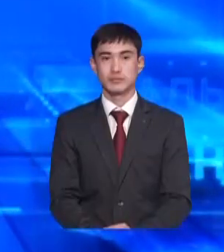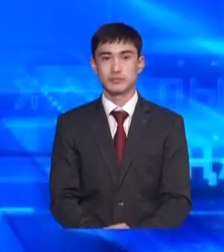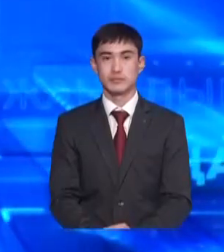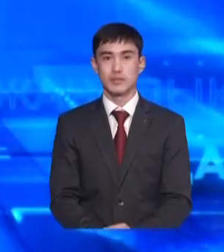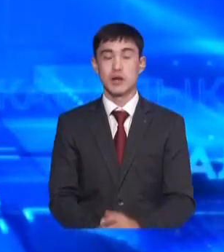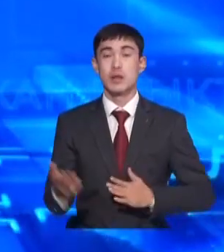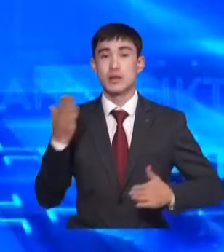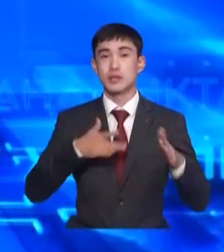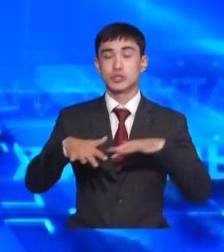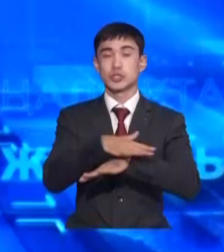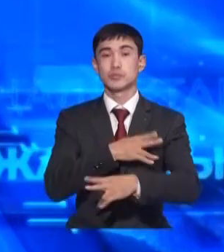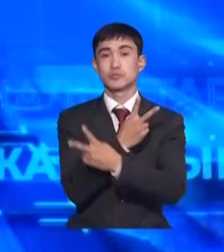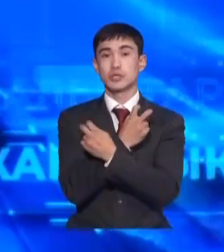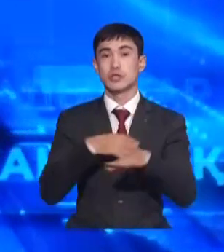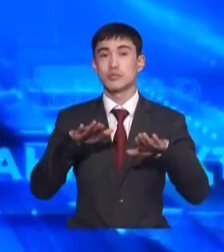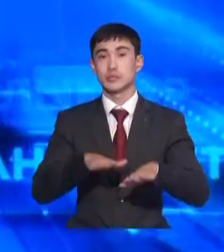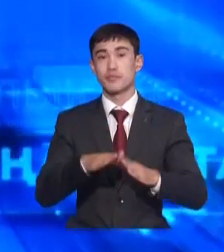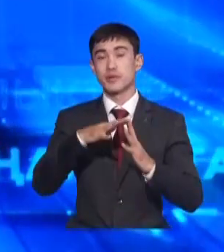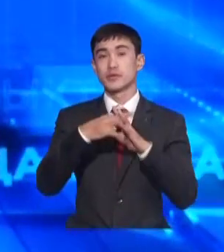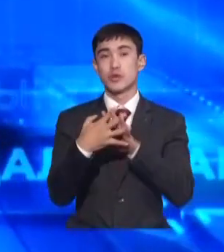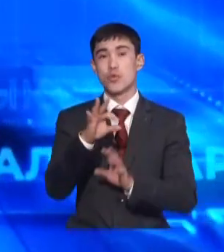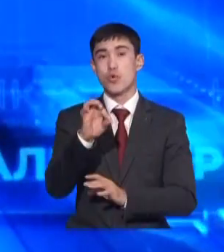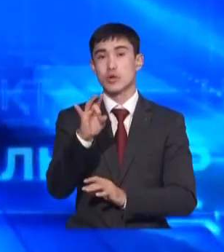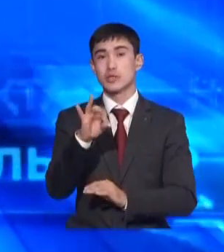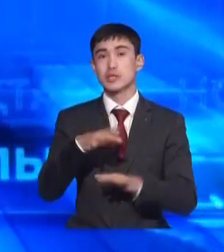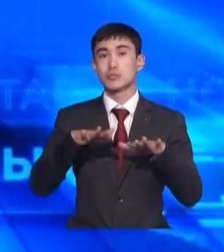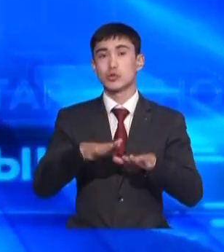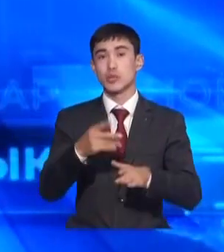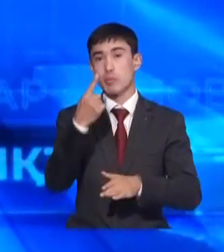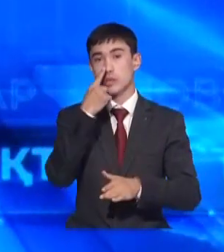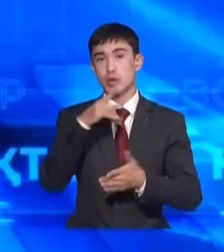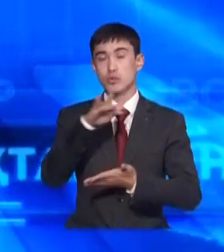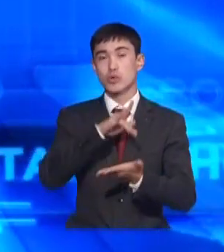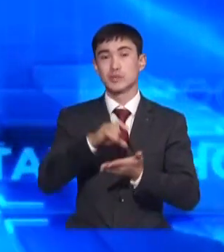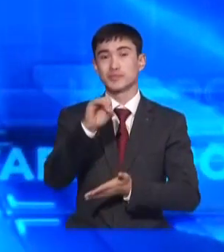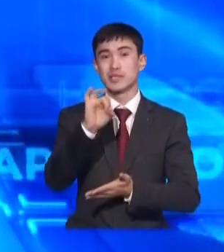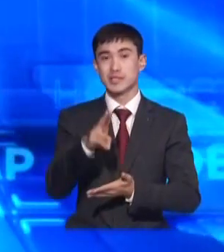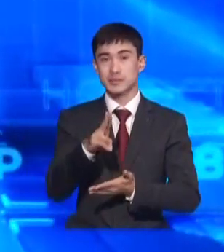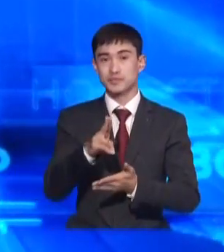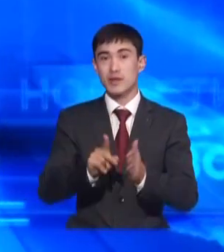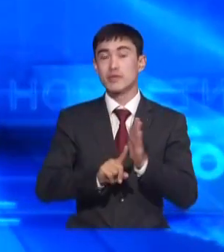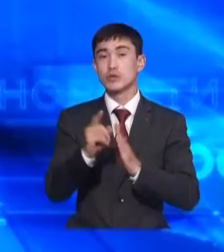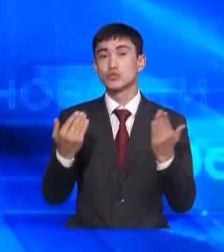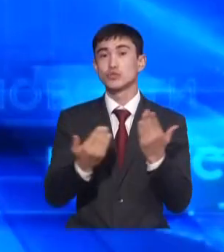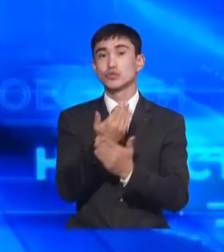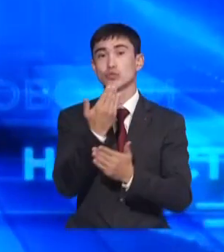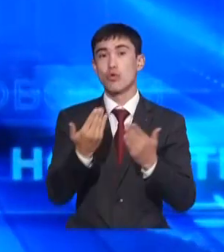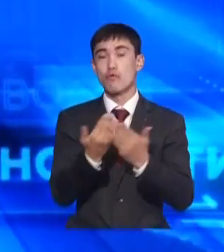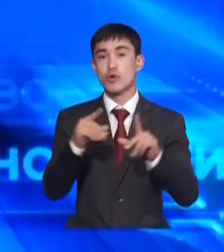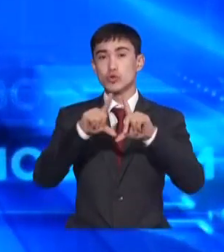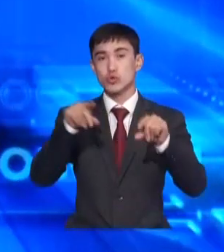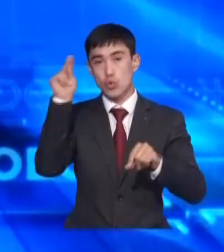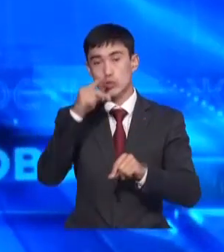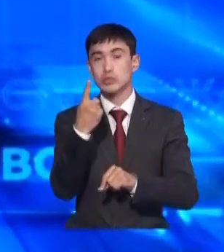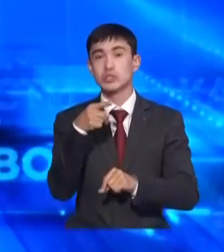На радость жителям дачного массива. В селе Уэрэкте, расположенного неподалеку от города Ессык, введена в эксплуатацию